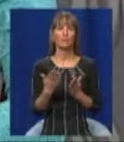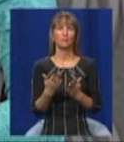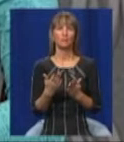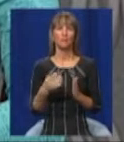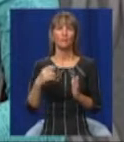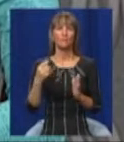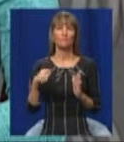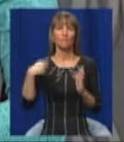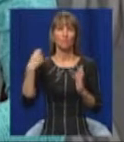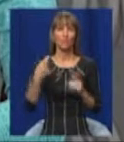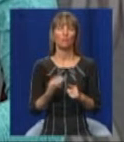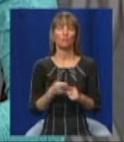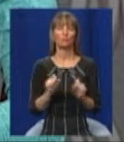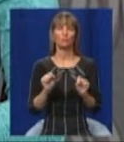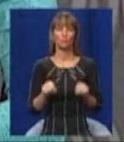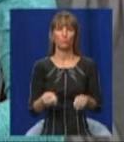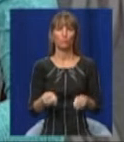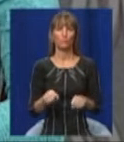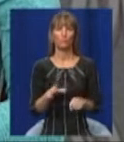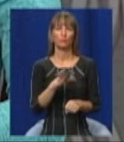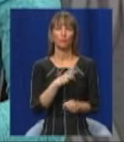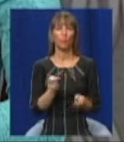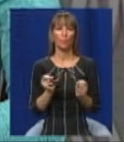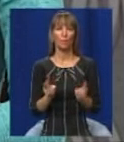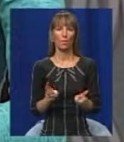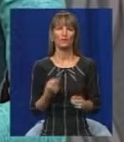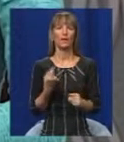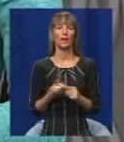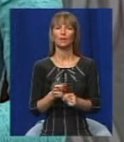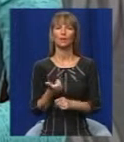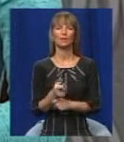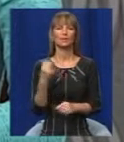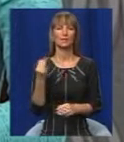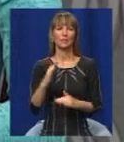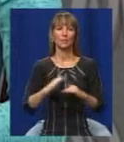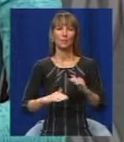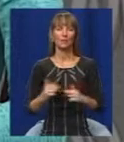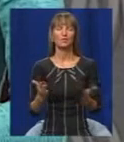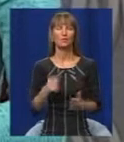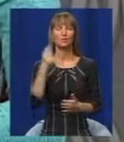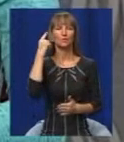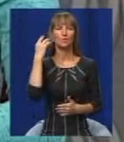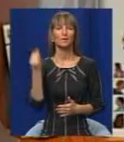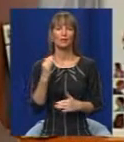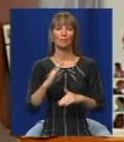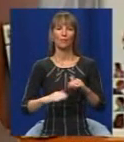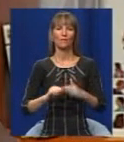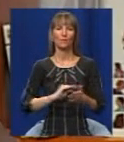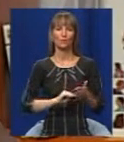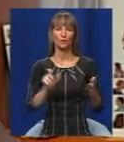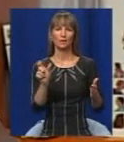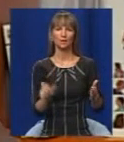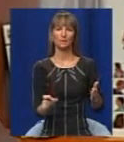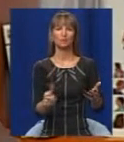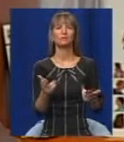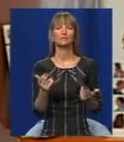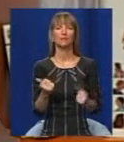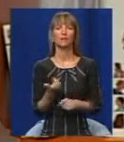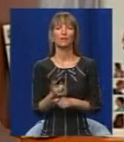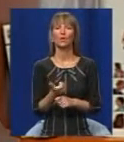загрожувати журналісту життя. Але, попри все, це є дуже цікавою професією, як ти думаєш? Цікава професія журналіста? Да, это очень